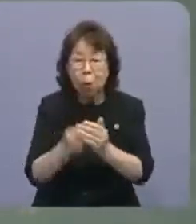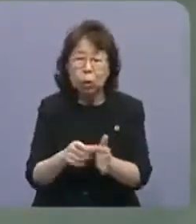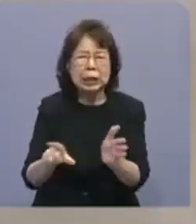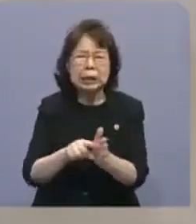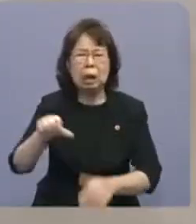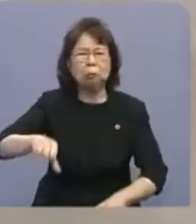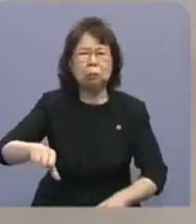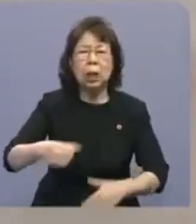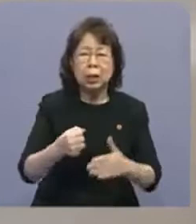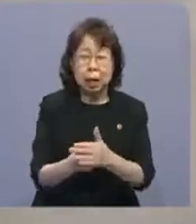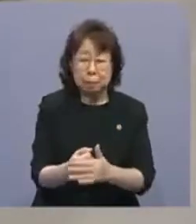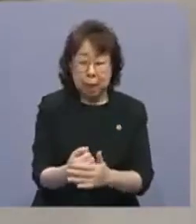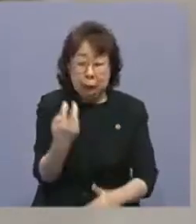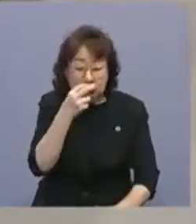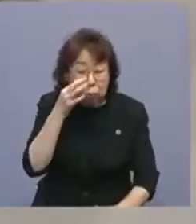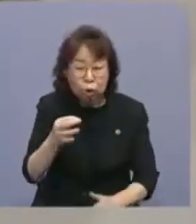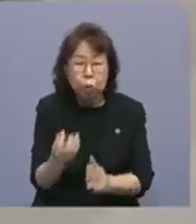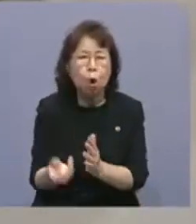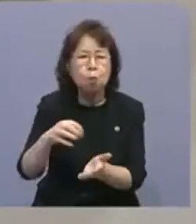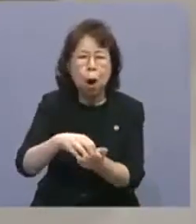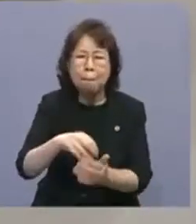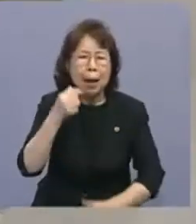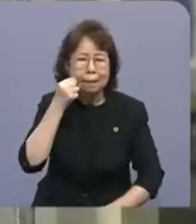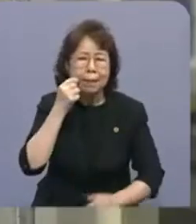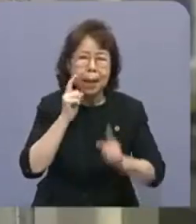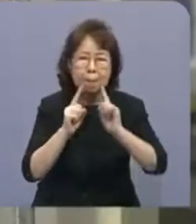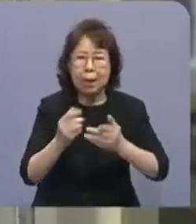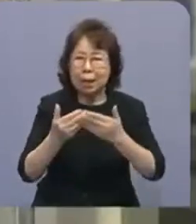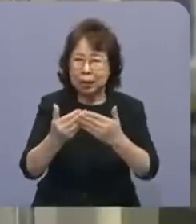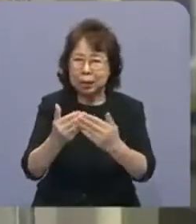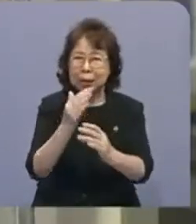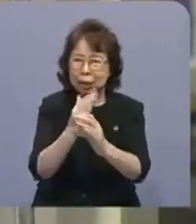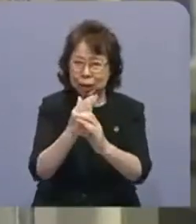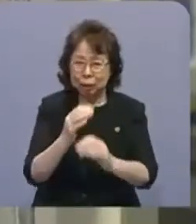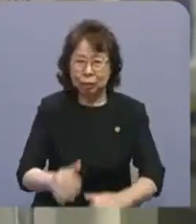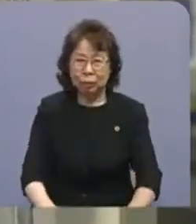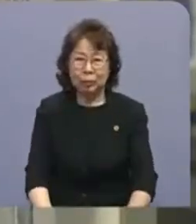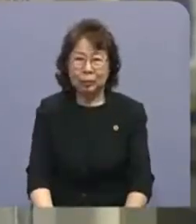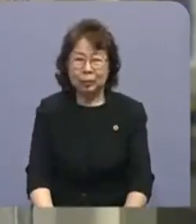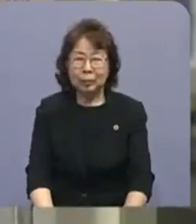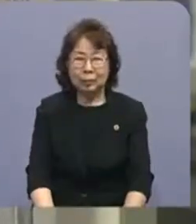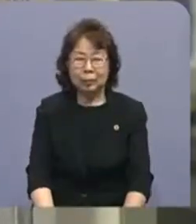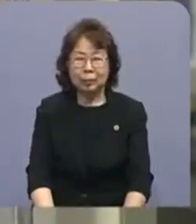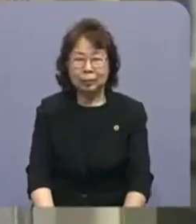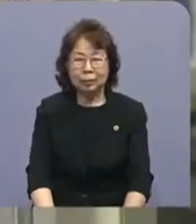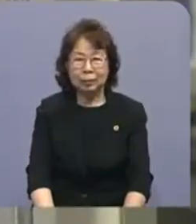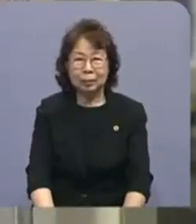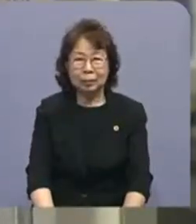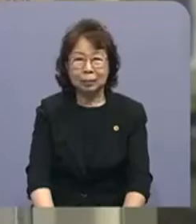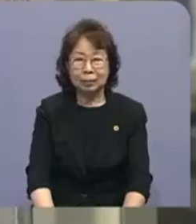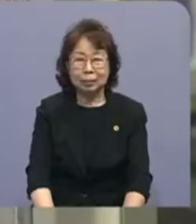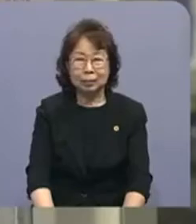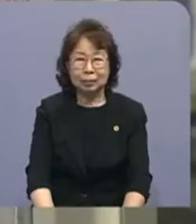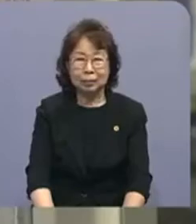낮아 검출 양 산정에 포함하지 않는다 고 입장을 밝혔습니다 kbs 뉴스 키 마련입니다